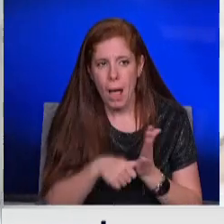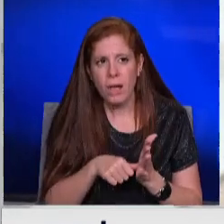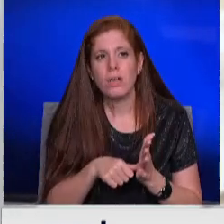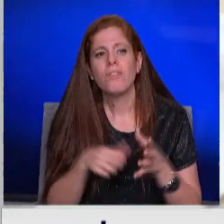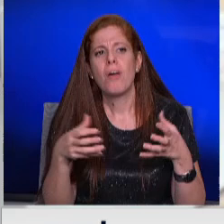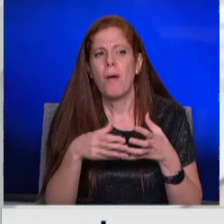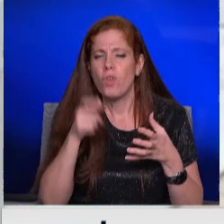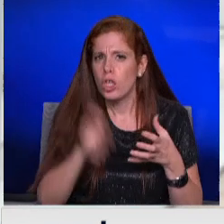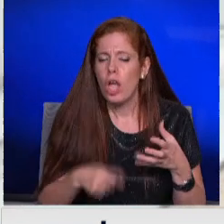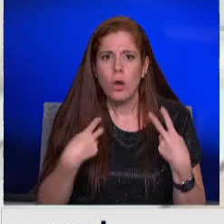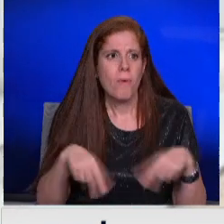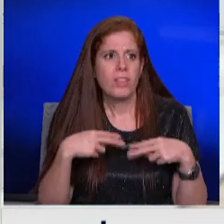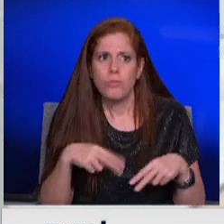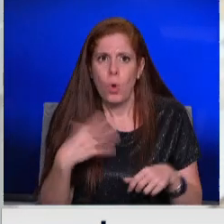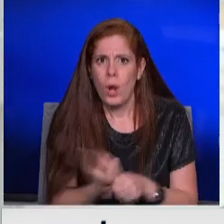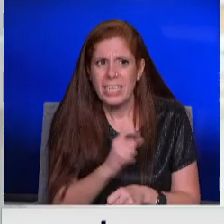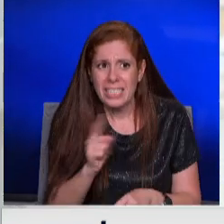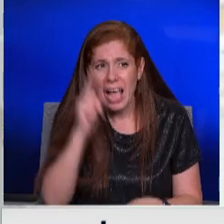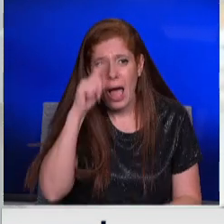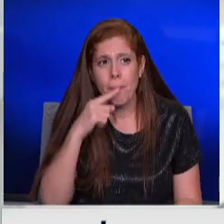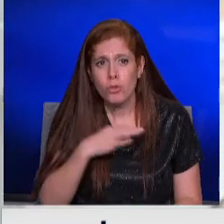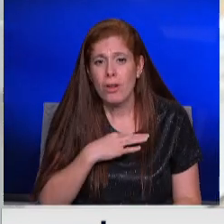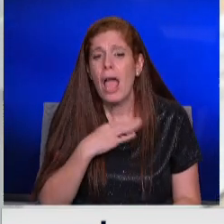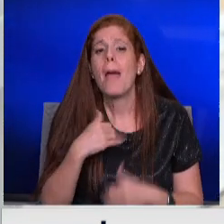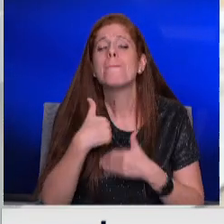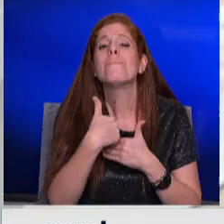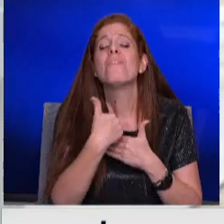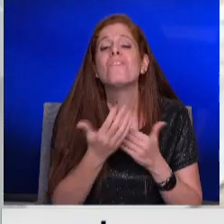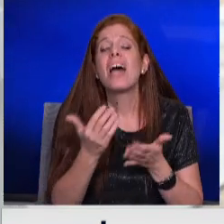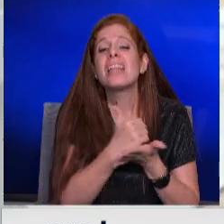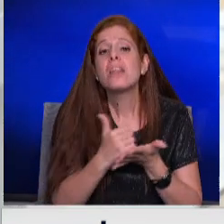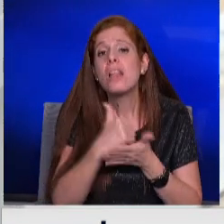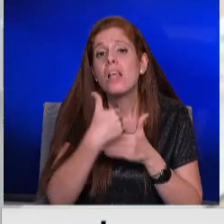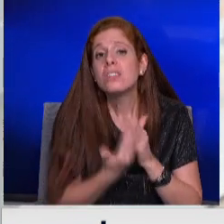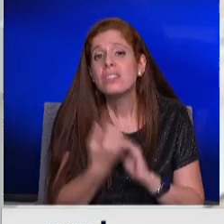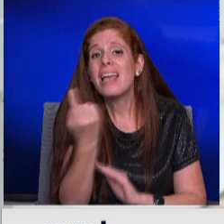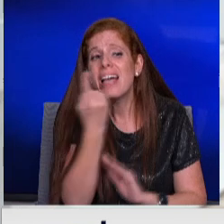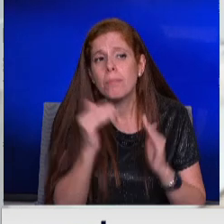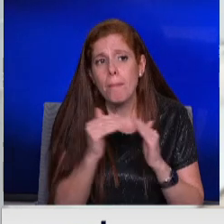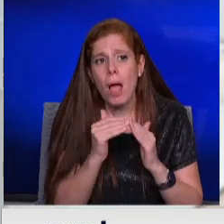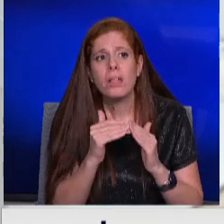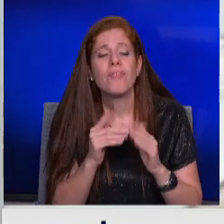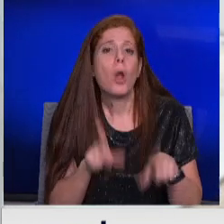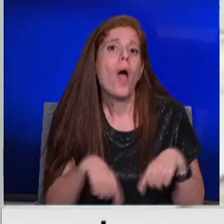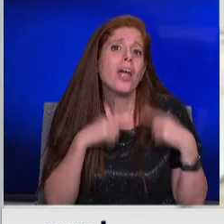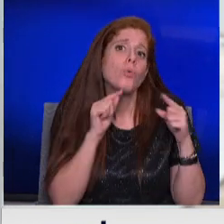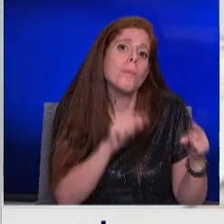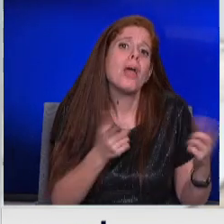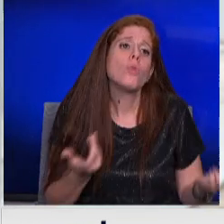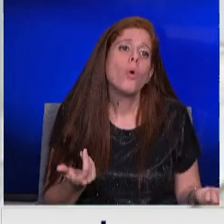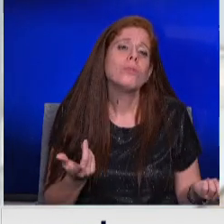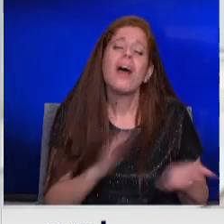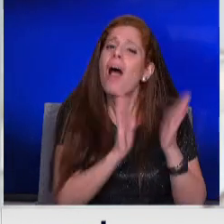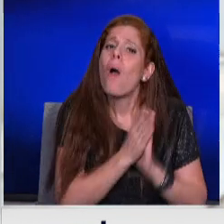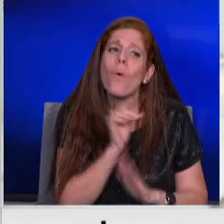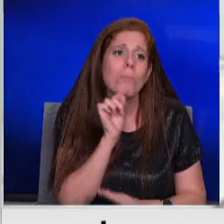נעמוד על הרגליים. אבא שלי היה 18 יחיד בבית, ואנחנו חיינו רק ממנו, הכל ממנו,